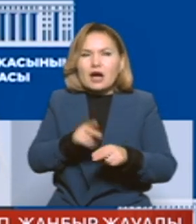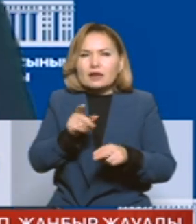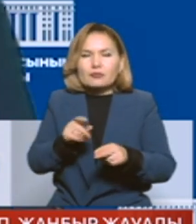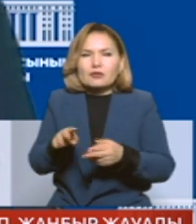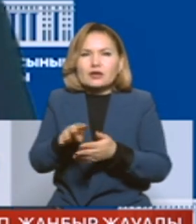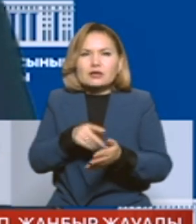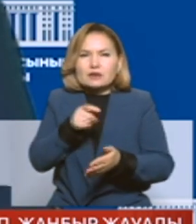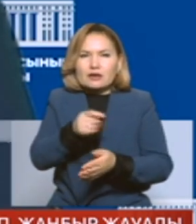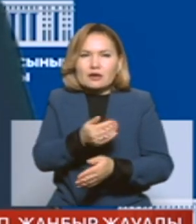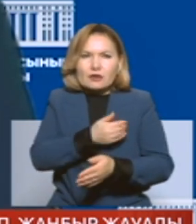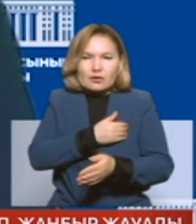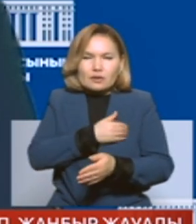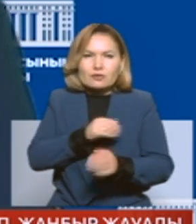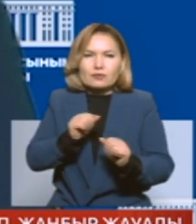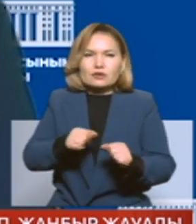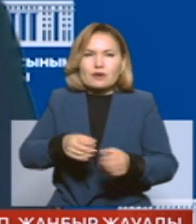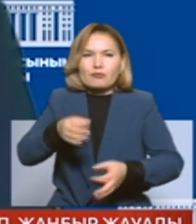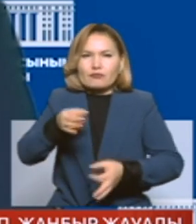аласыз.